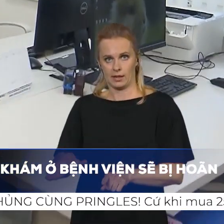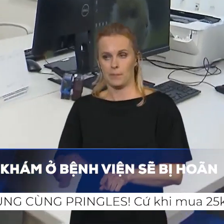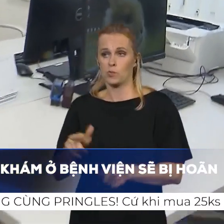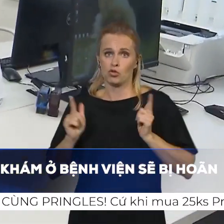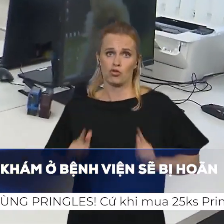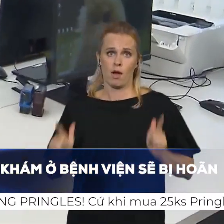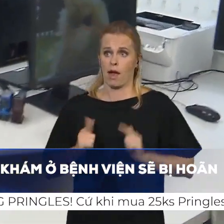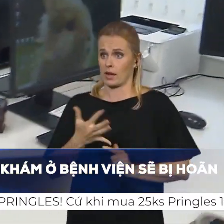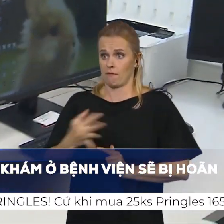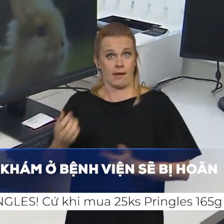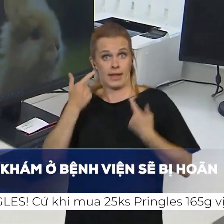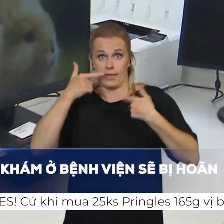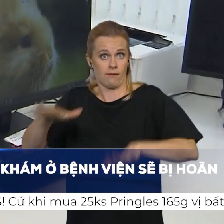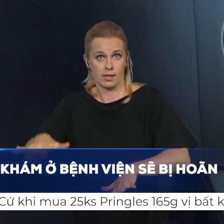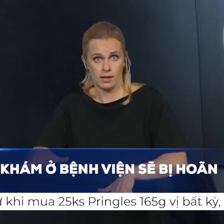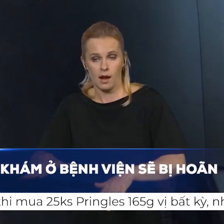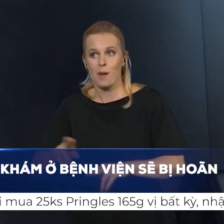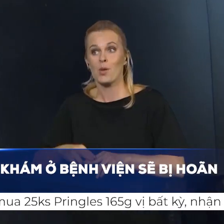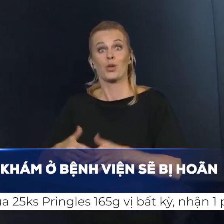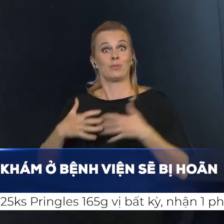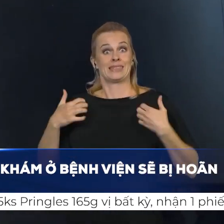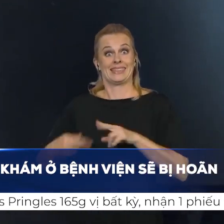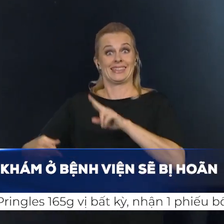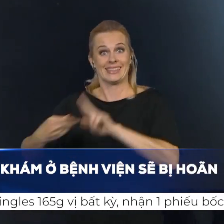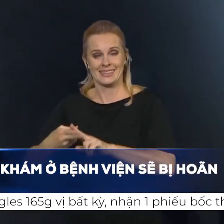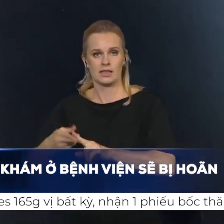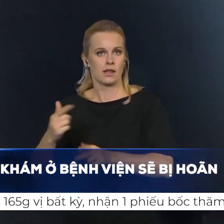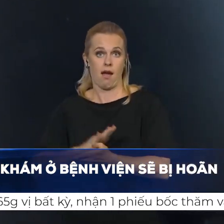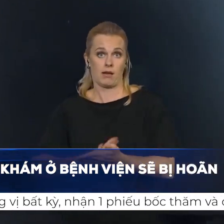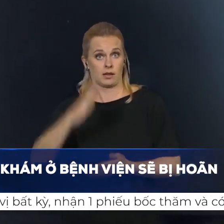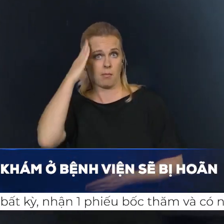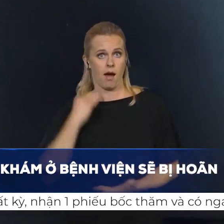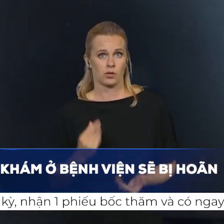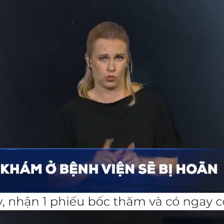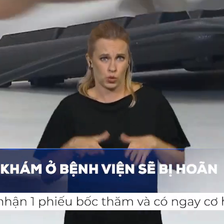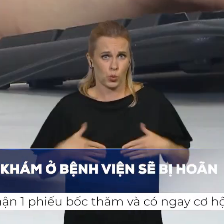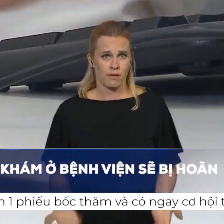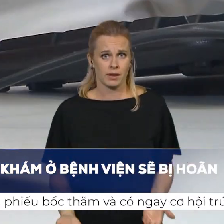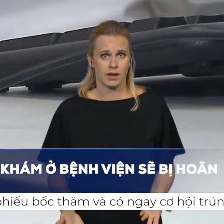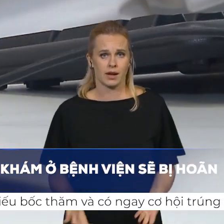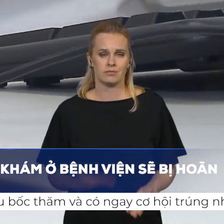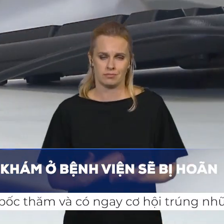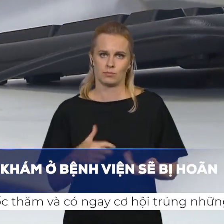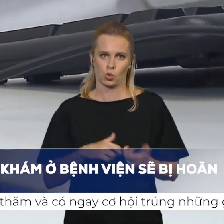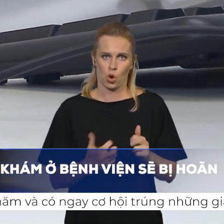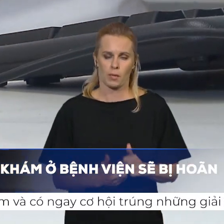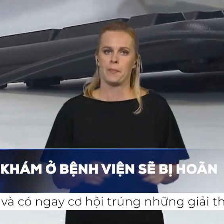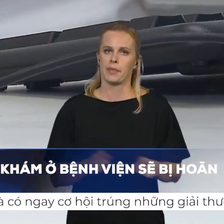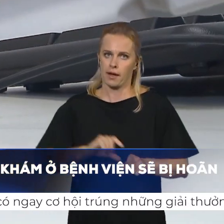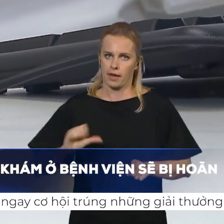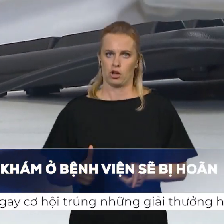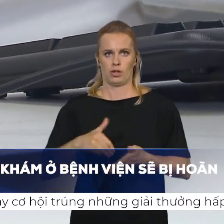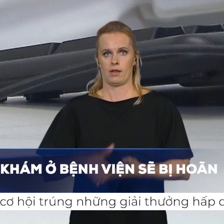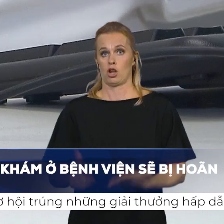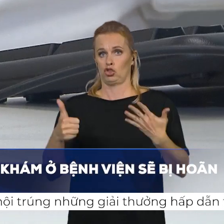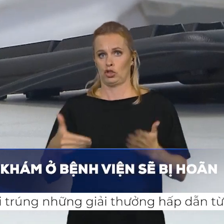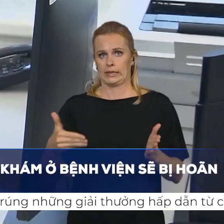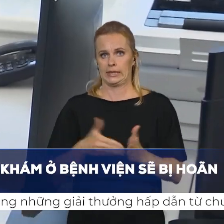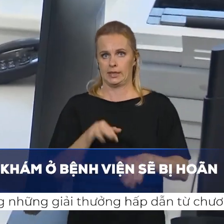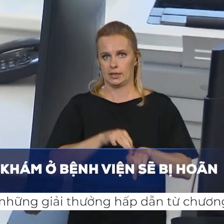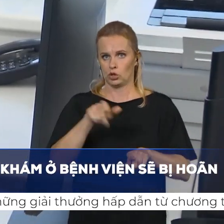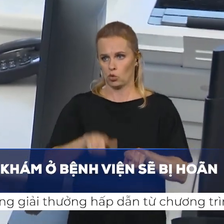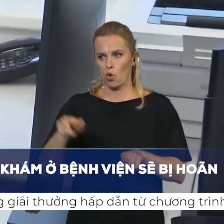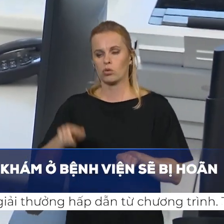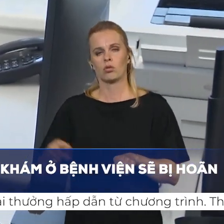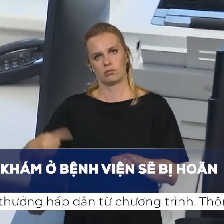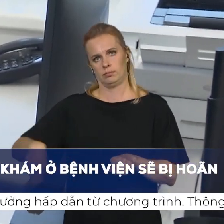họ sẽ chỉ làm việc theo ca 8 tiếng theo quy định của pháp luật. Có tới 70-100% các bác sĩ ở các bệnh viện nhỏ và lớn phản đối việc làm